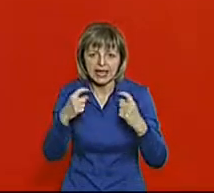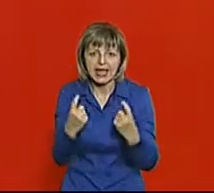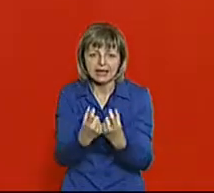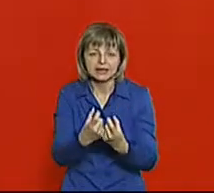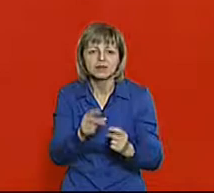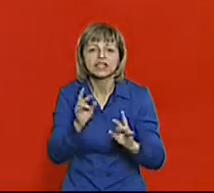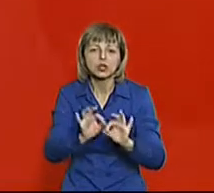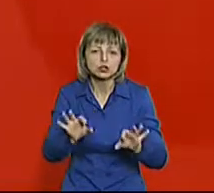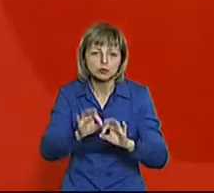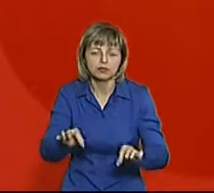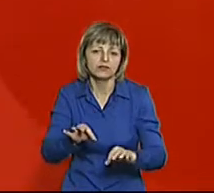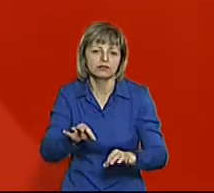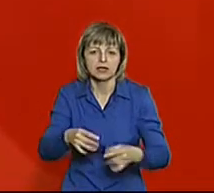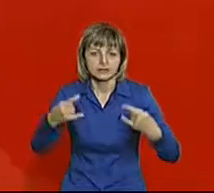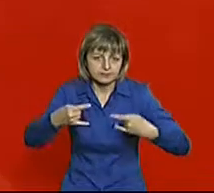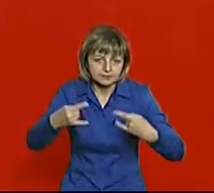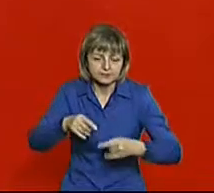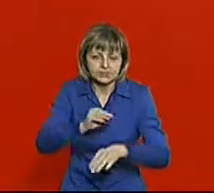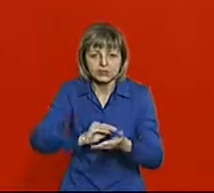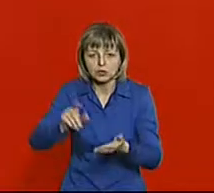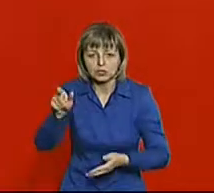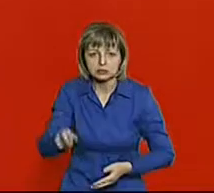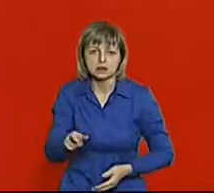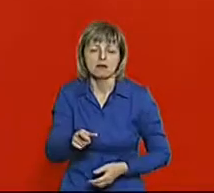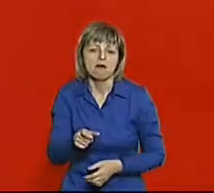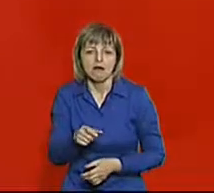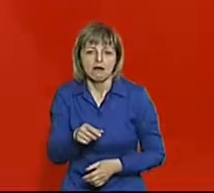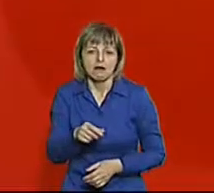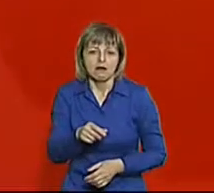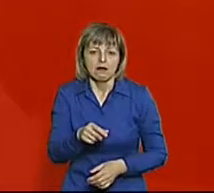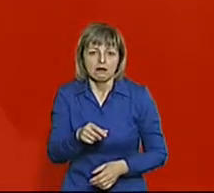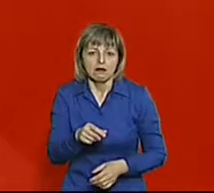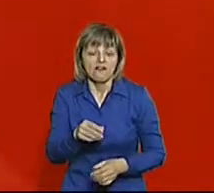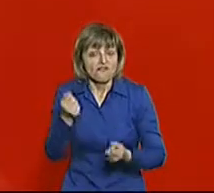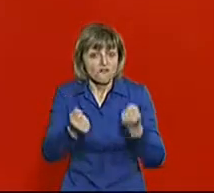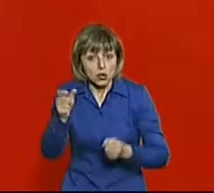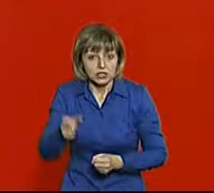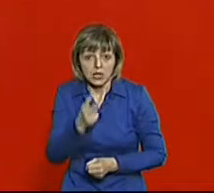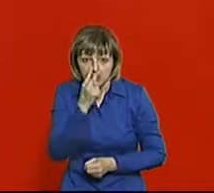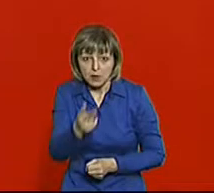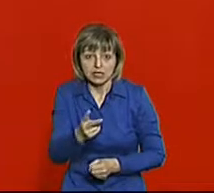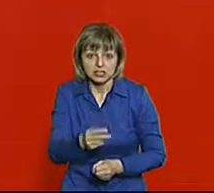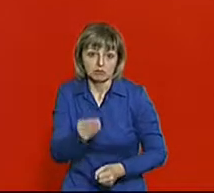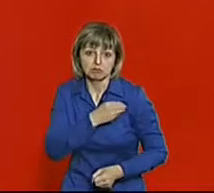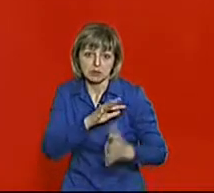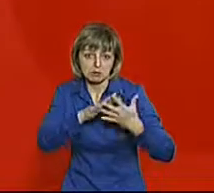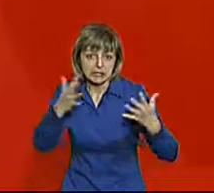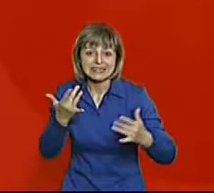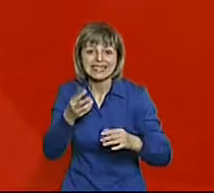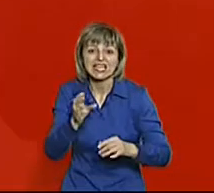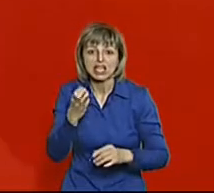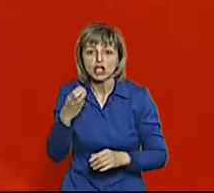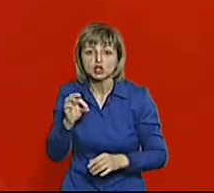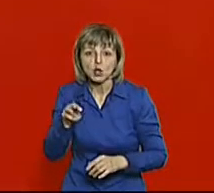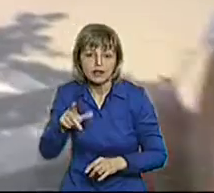кореспондентам Суспільного патрульний інспектор Роман Ткачук, у темну пору доби водій бачить дитину із флікером за декілька сотень